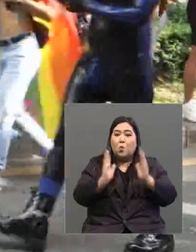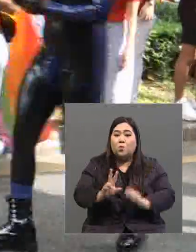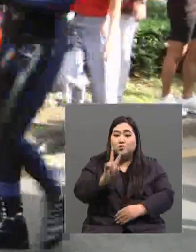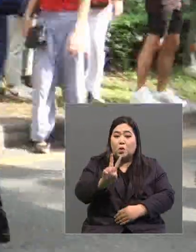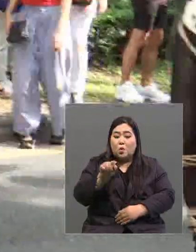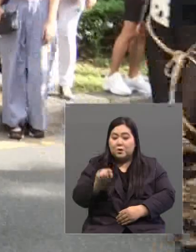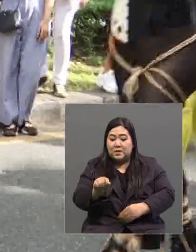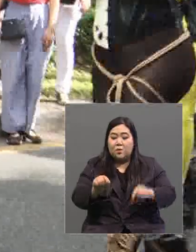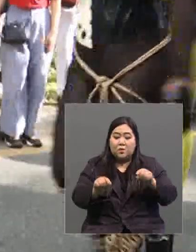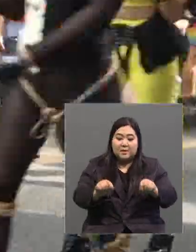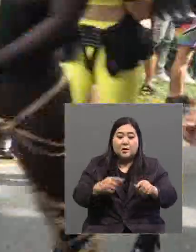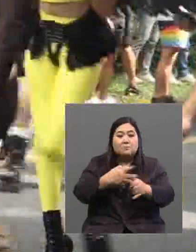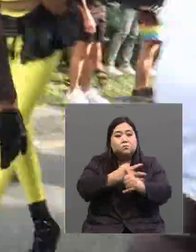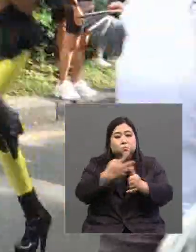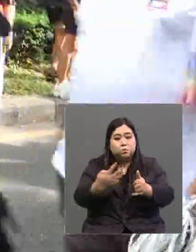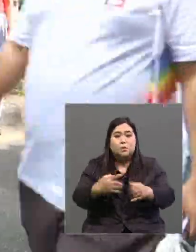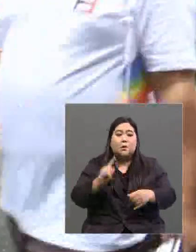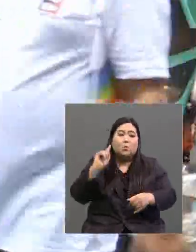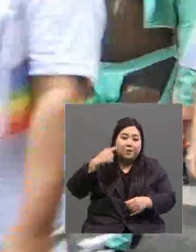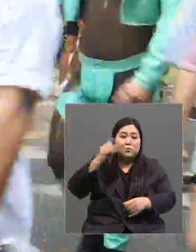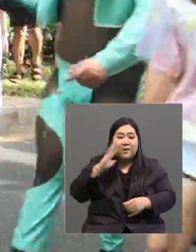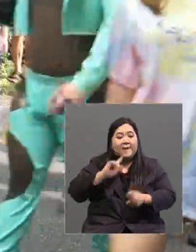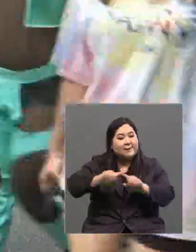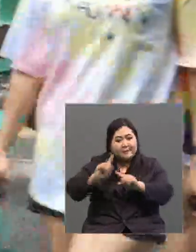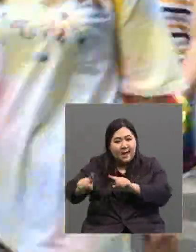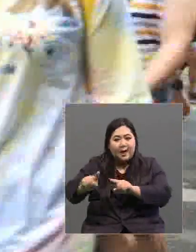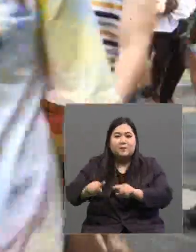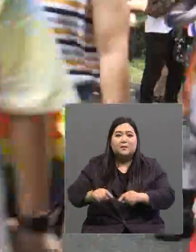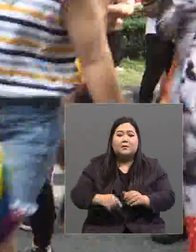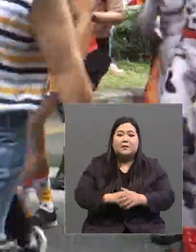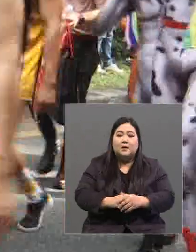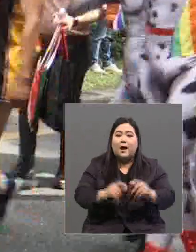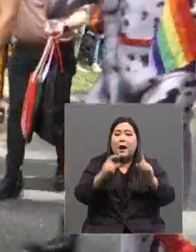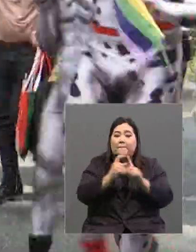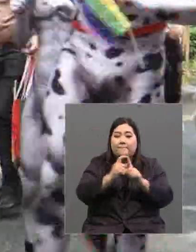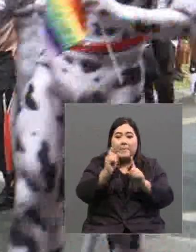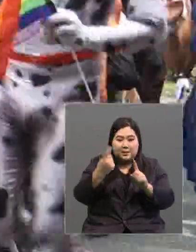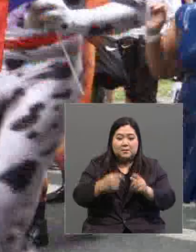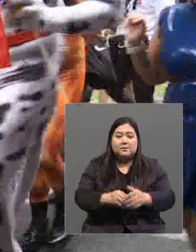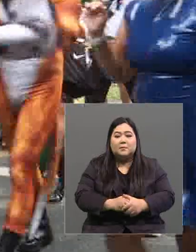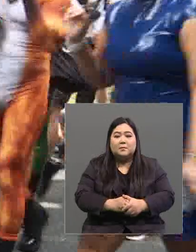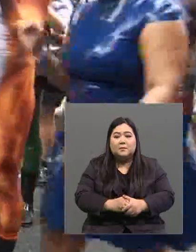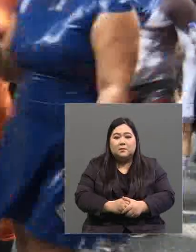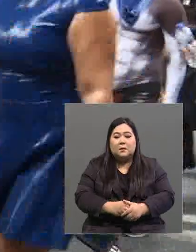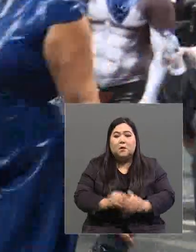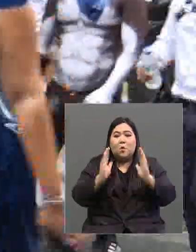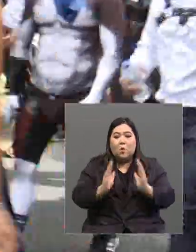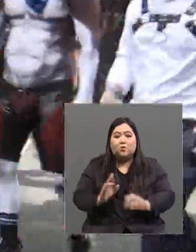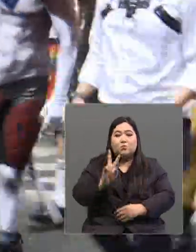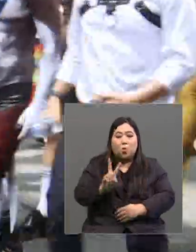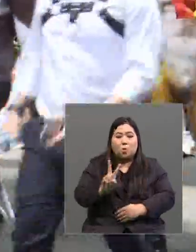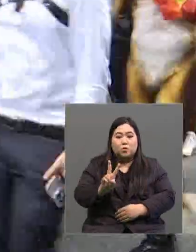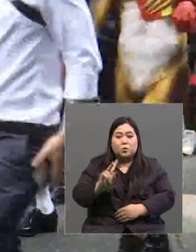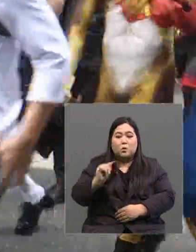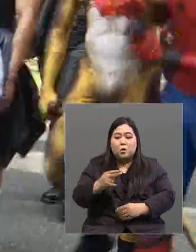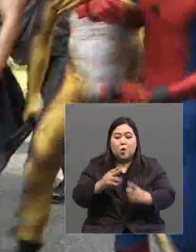คนที่รวมถึงทุกเพศแต่การที่จะใช้ถ้อยกรรมโดยร่างของภาคประชาชนเนี่ยเขาใช้ข้อความบอกว่าบุคคล 2คนทุก